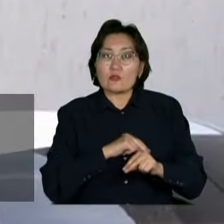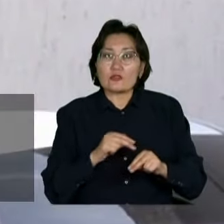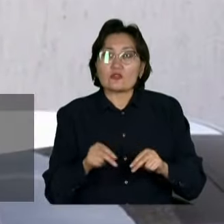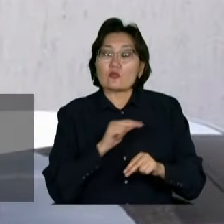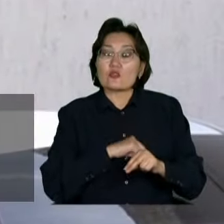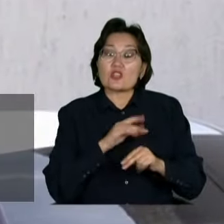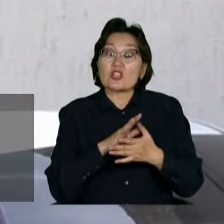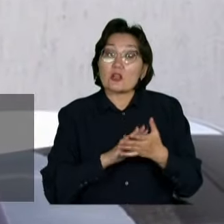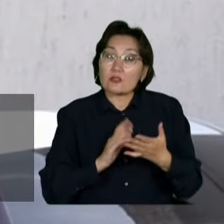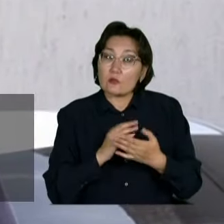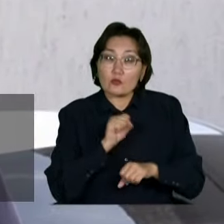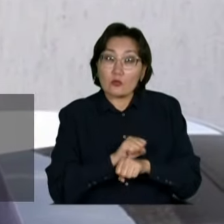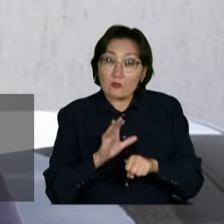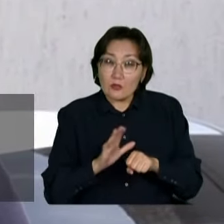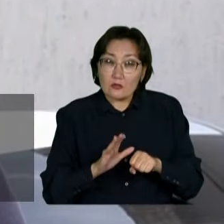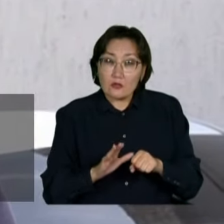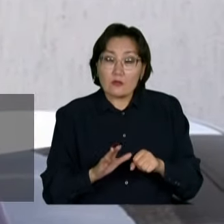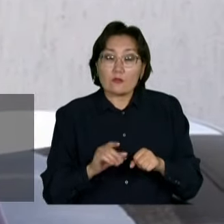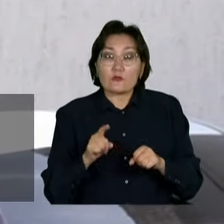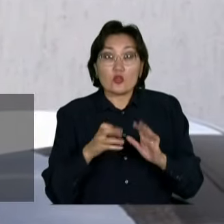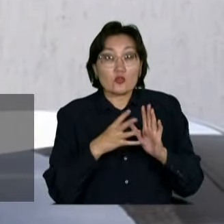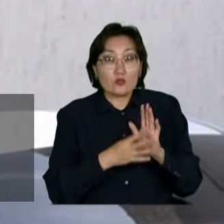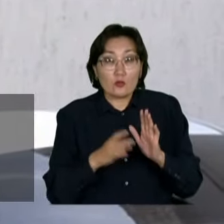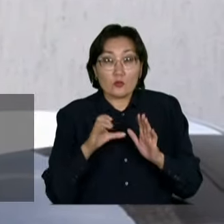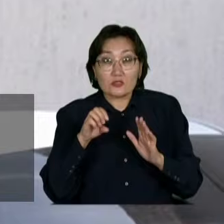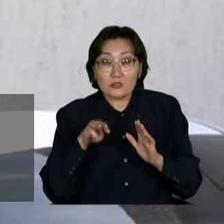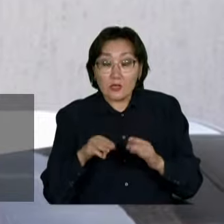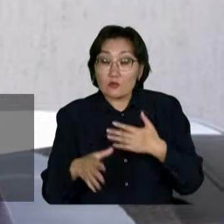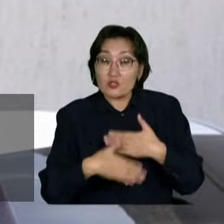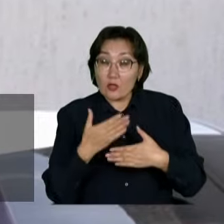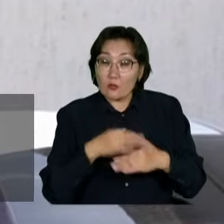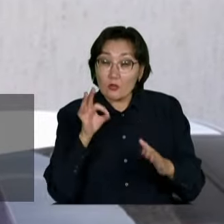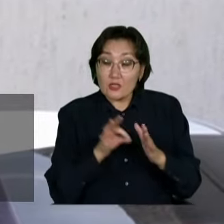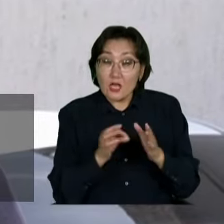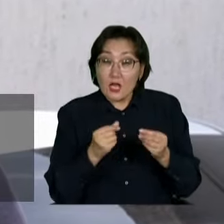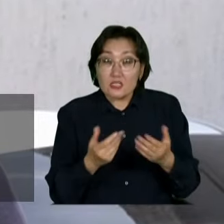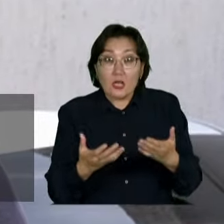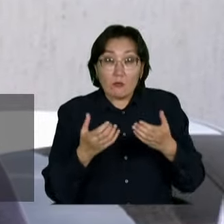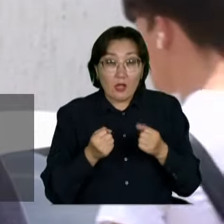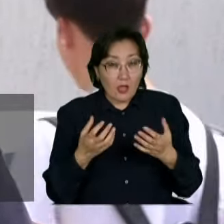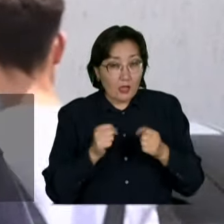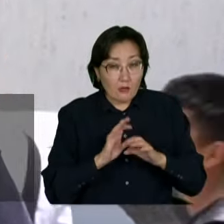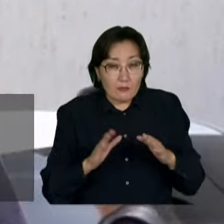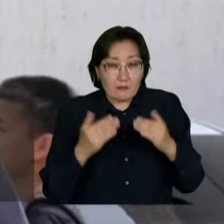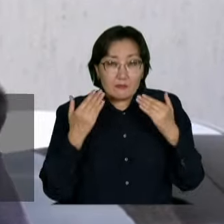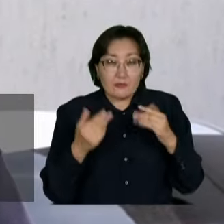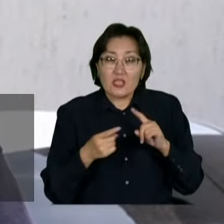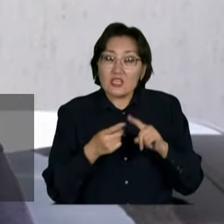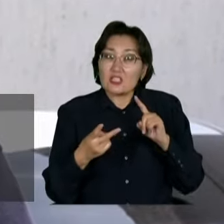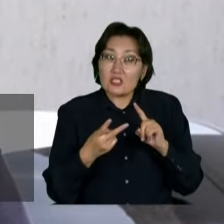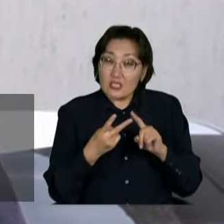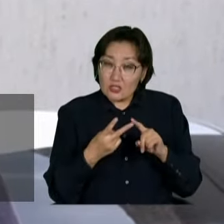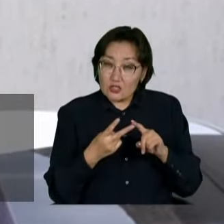та. Бұны қайтсек те 190 статьяға мен жазалау бұның мақсаты. Мен ақшамды алам ба, алмайым ба, бұл екінші, үшінші сұрақта